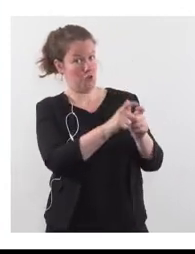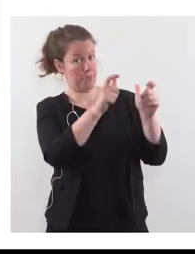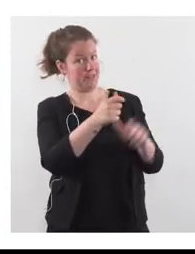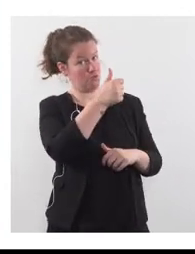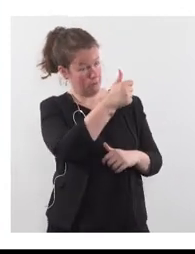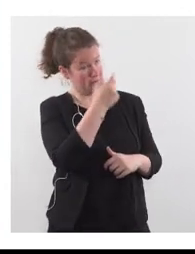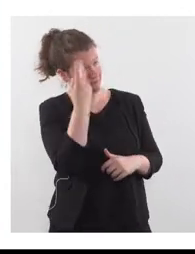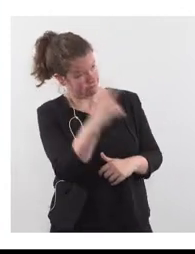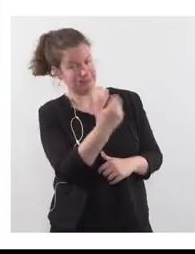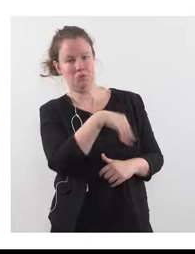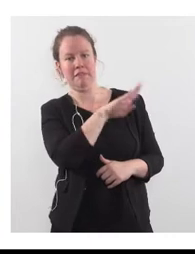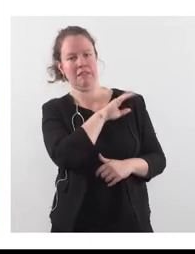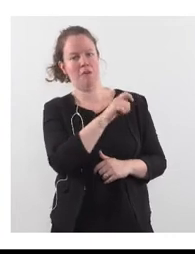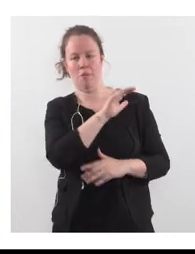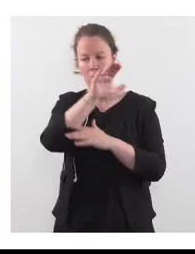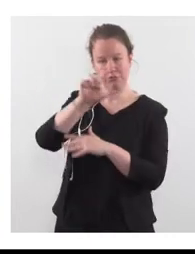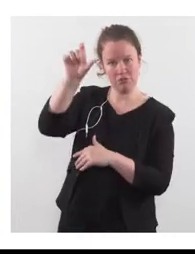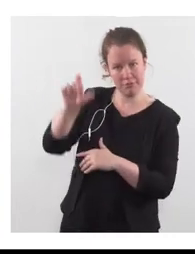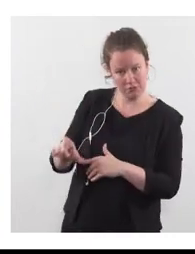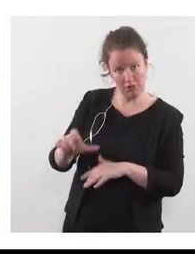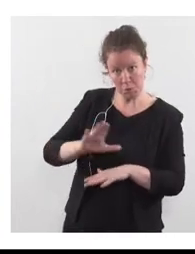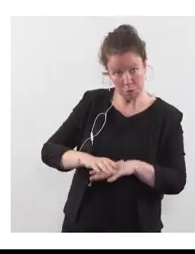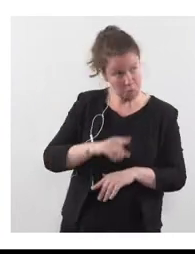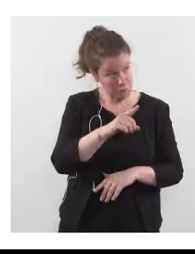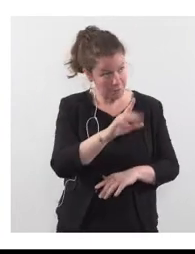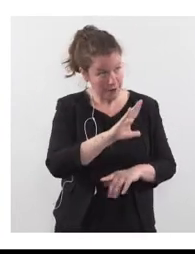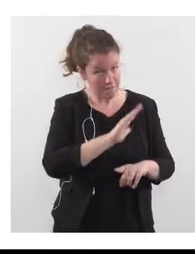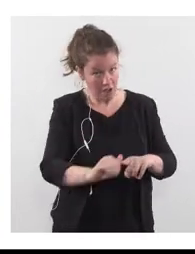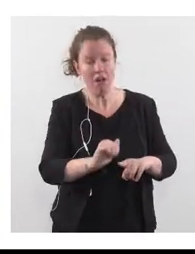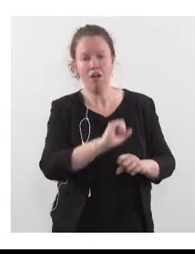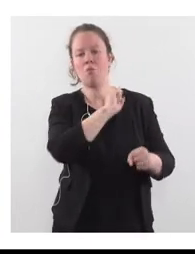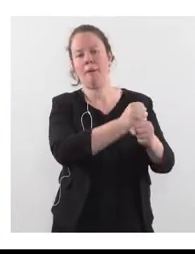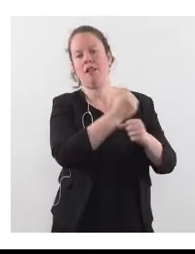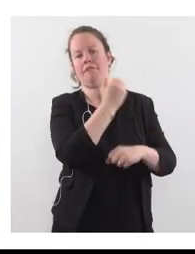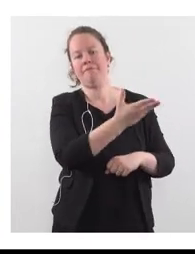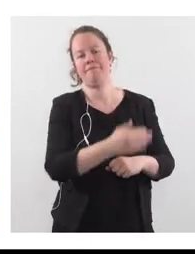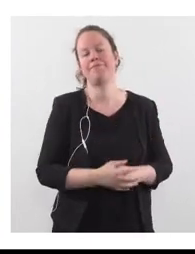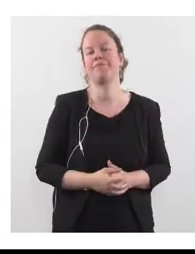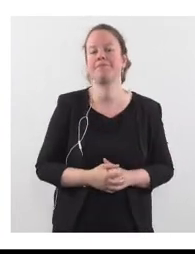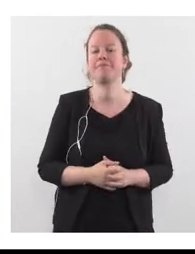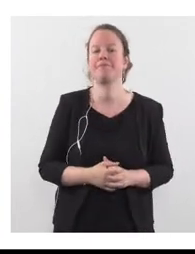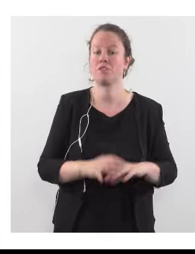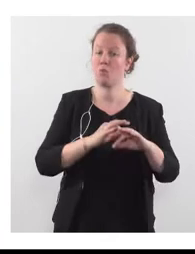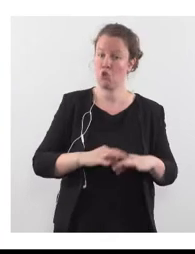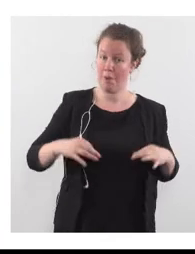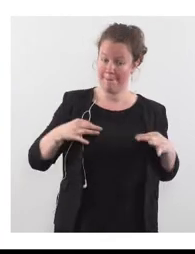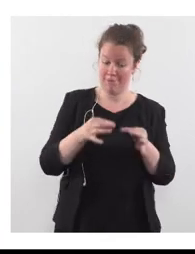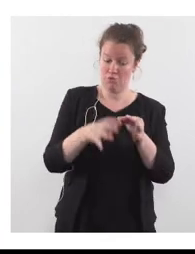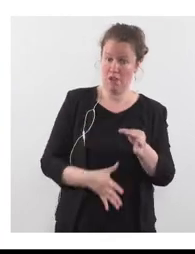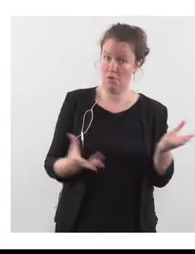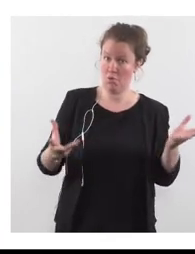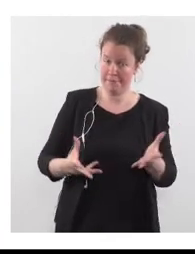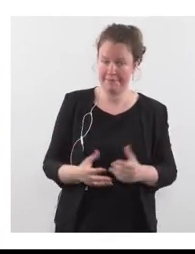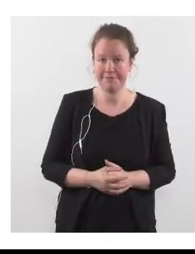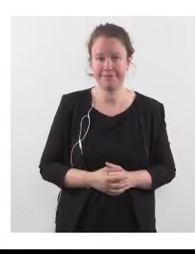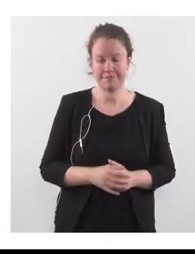manqué à son obligation de sécurité. Les prud'hommes, donc la première instance, a retenu l'existence